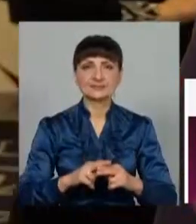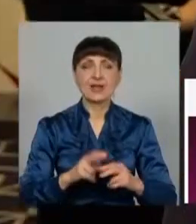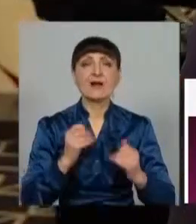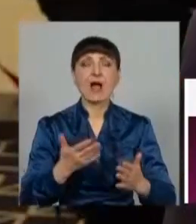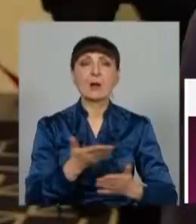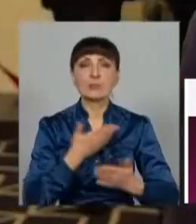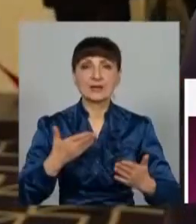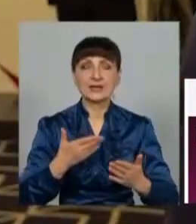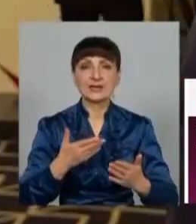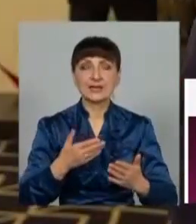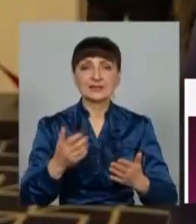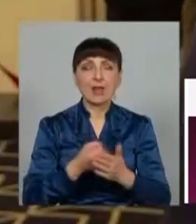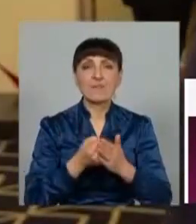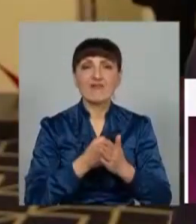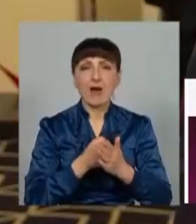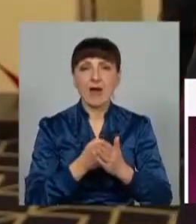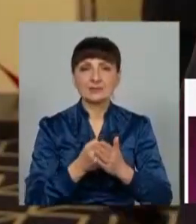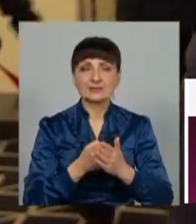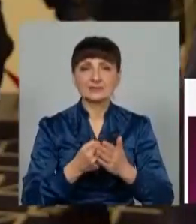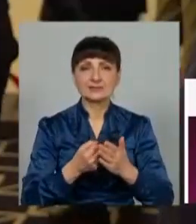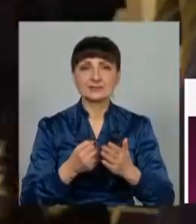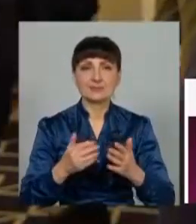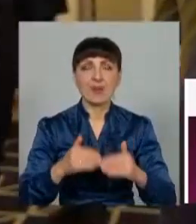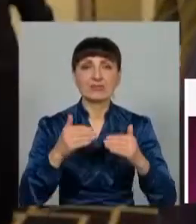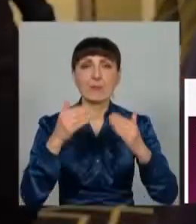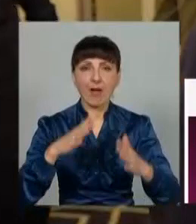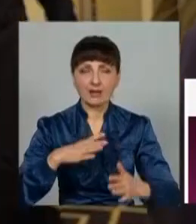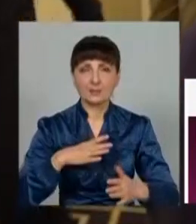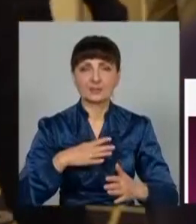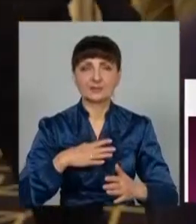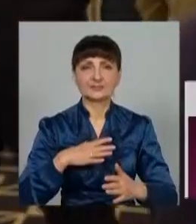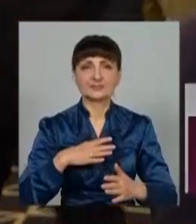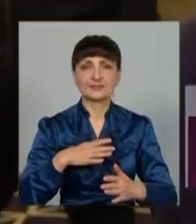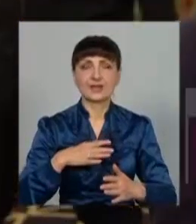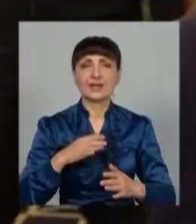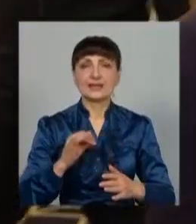мы доходили до этого, ну, то есть поднимались, вот, и...